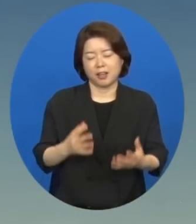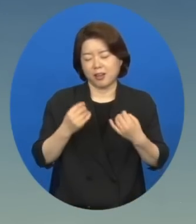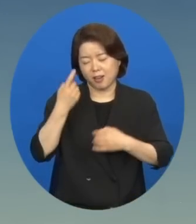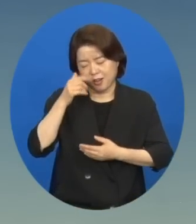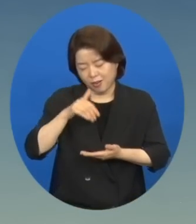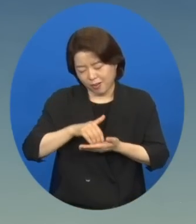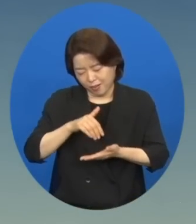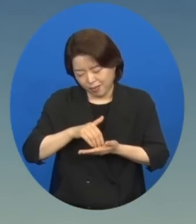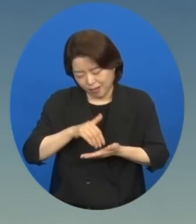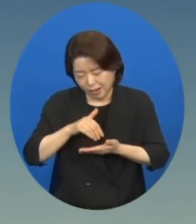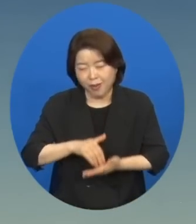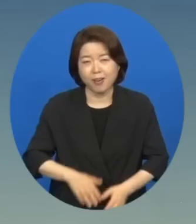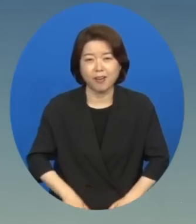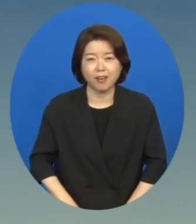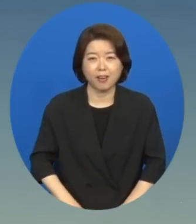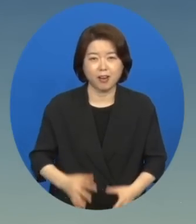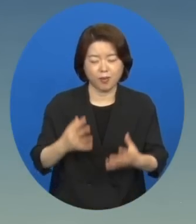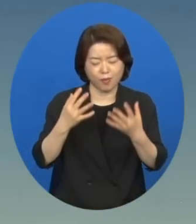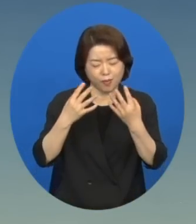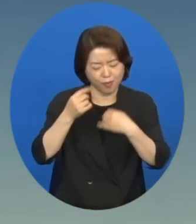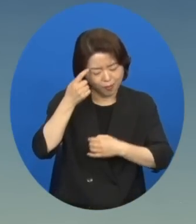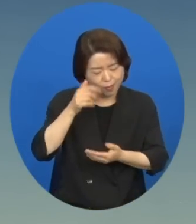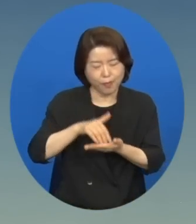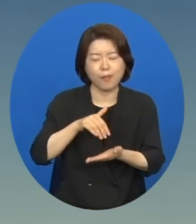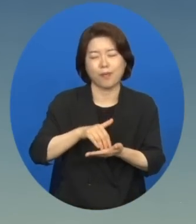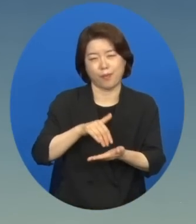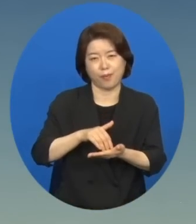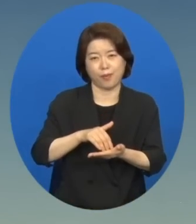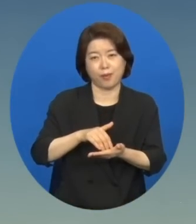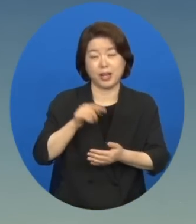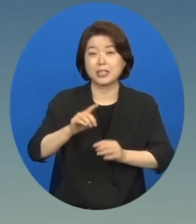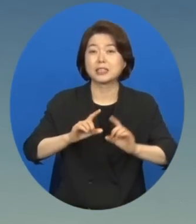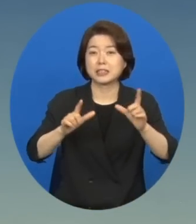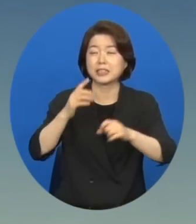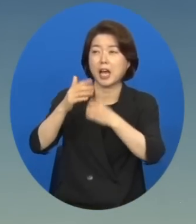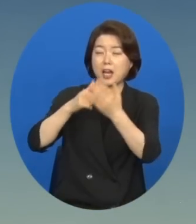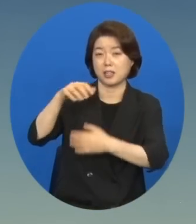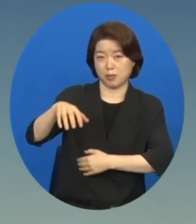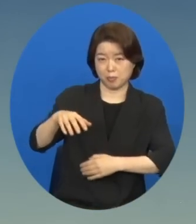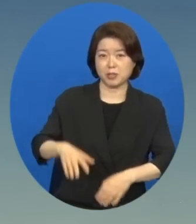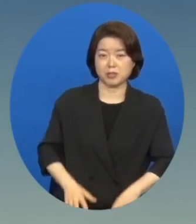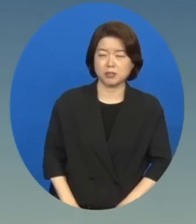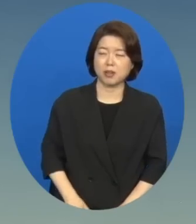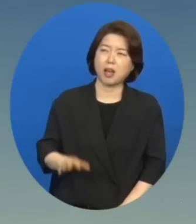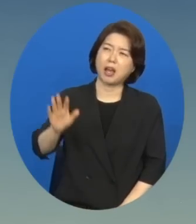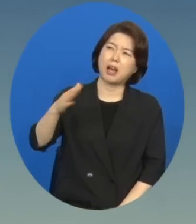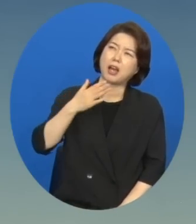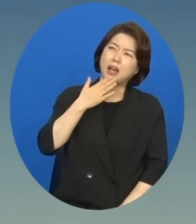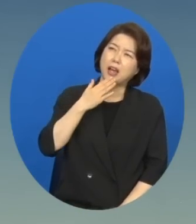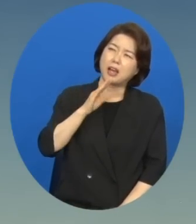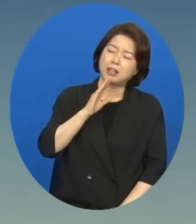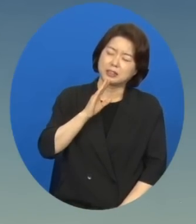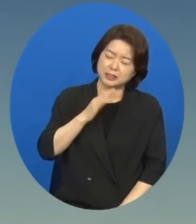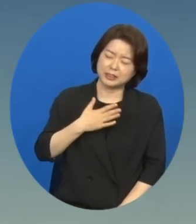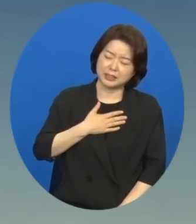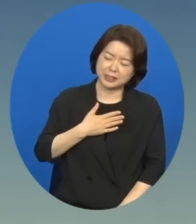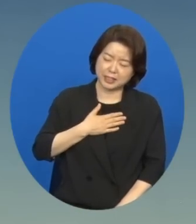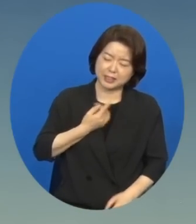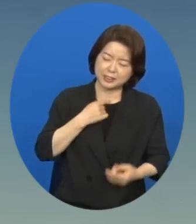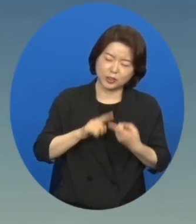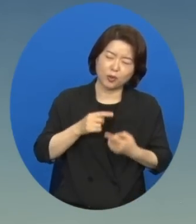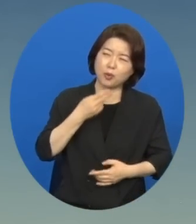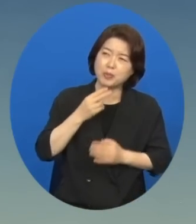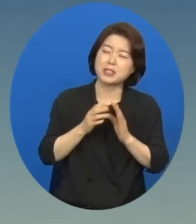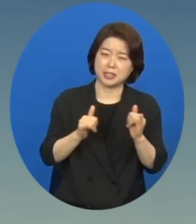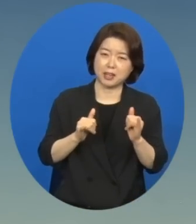후회가 되던지, 얼마나 후회가 되던지. 그날 하나님 앞에서, 하나님, 제가 진짜 무정한 자예요.